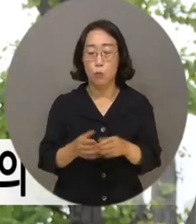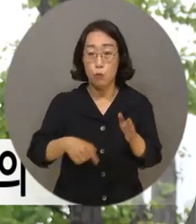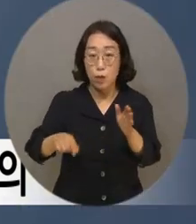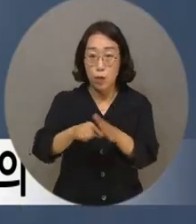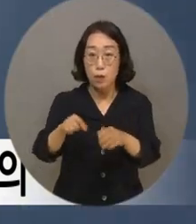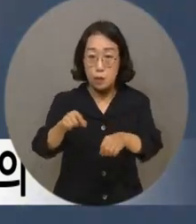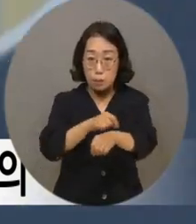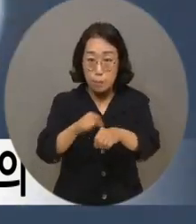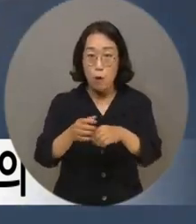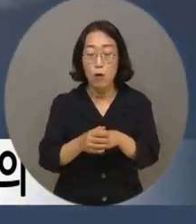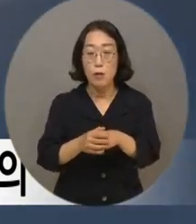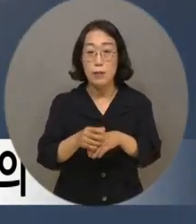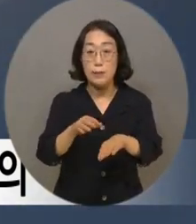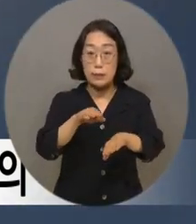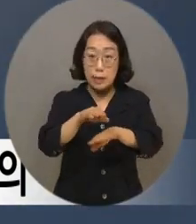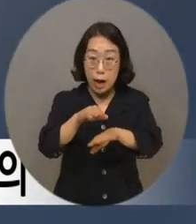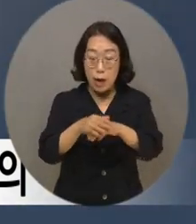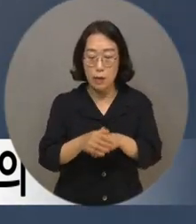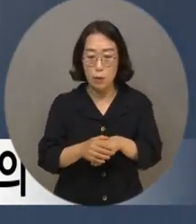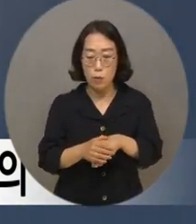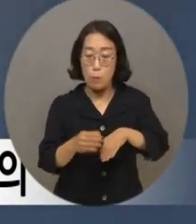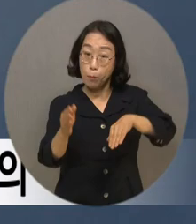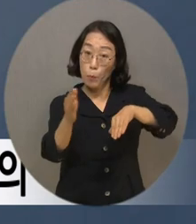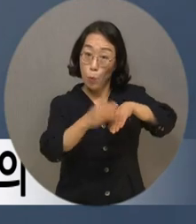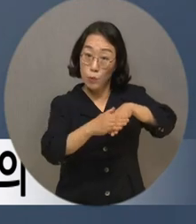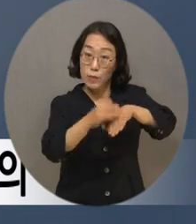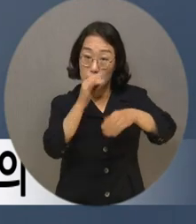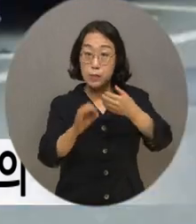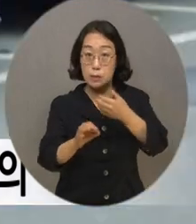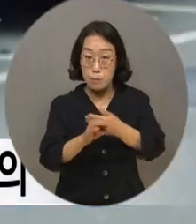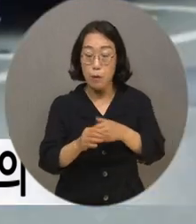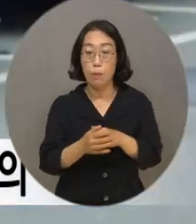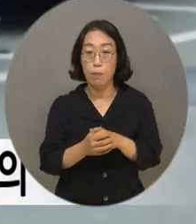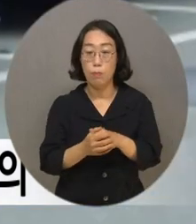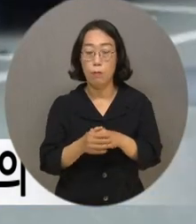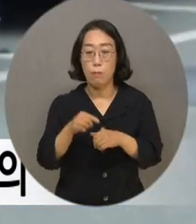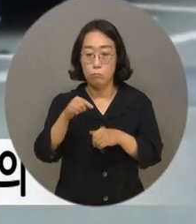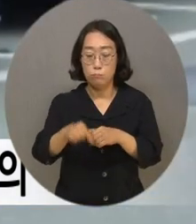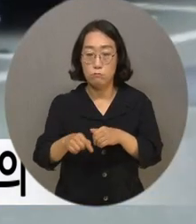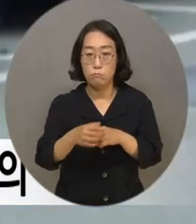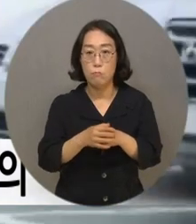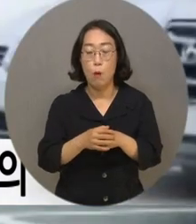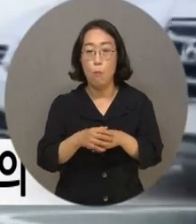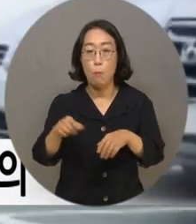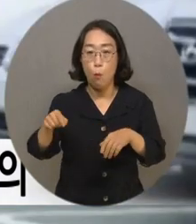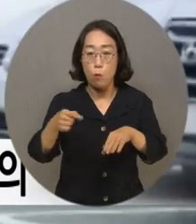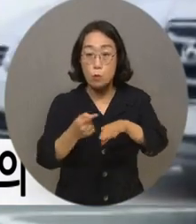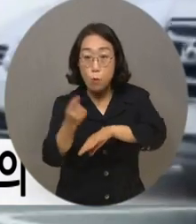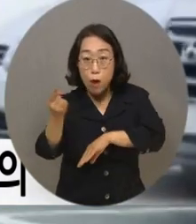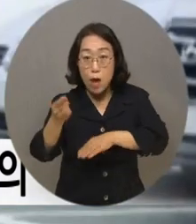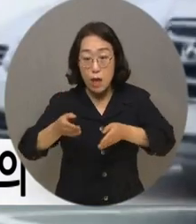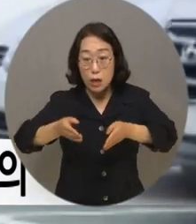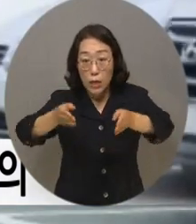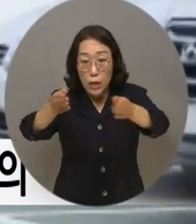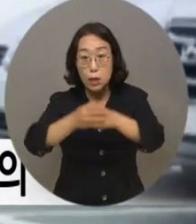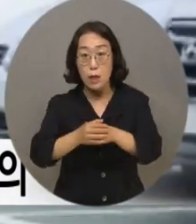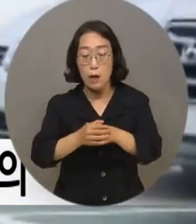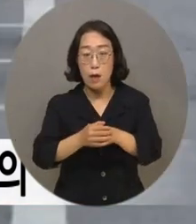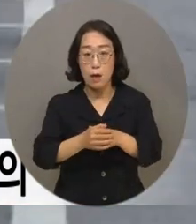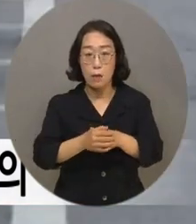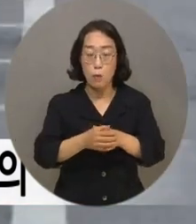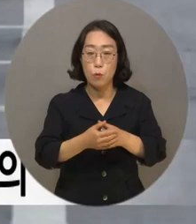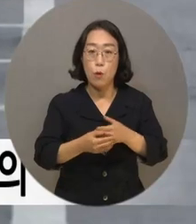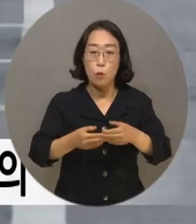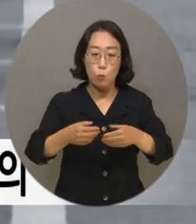특별교통수단이나 장애인 전용 주차구역 주차 표지를 붙인 자동차 외에는 여객시설과 도로에 설치된 장애인 전용